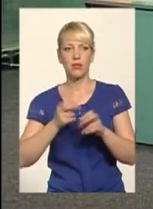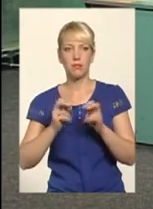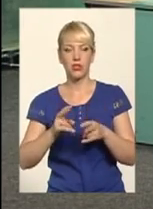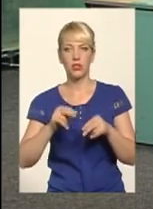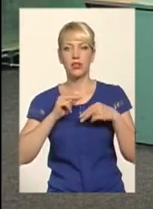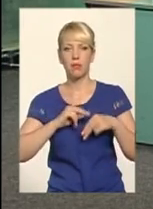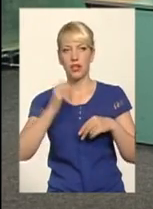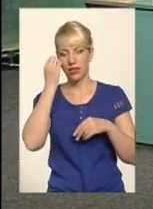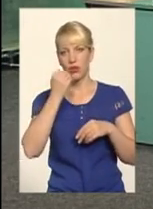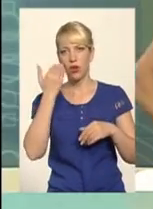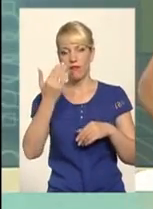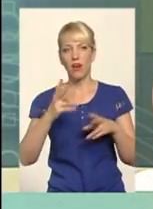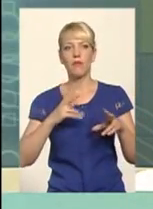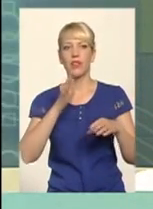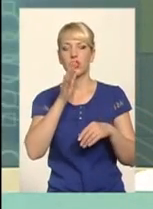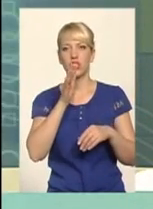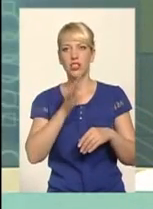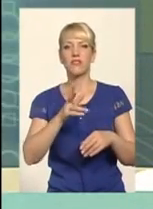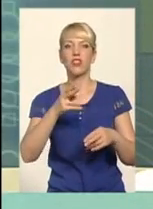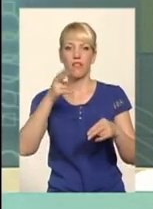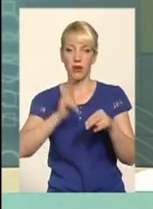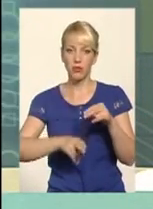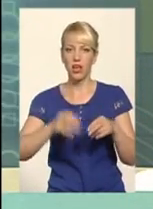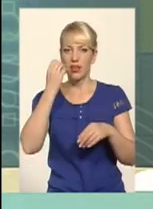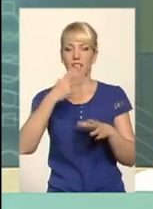праці. Дякую вам, наш час вичерпаний. Дякую всім, хто